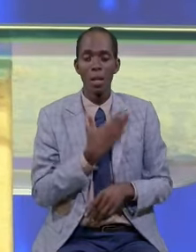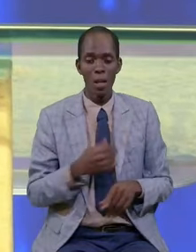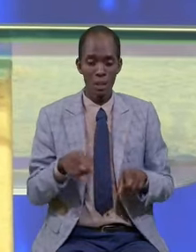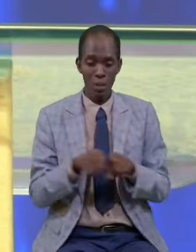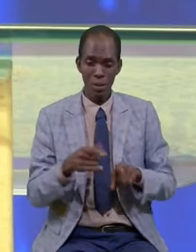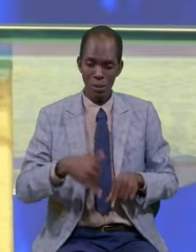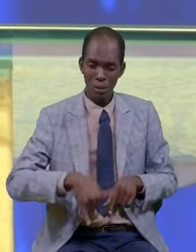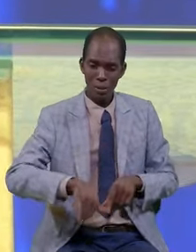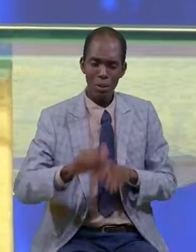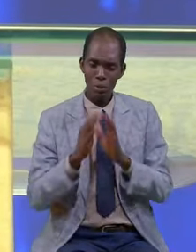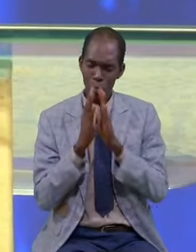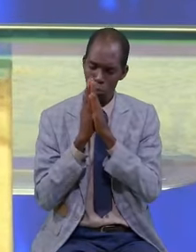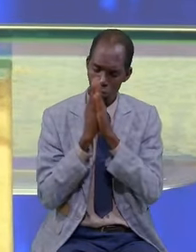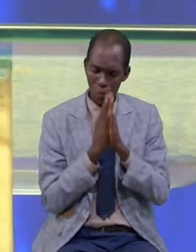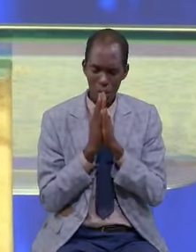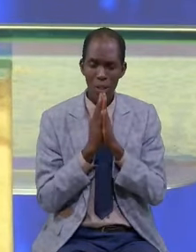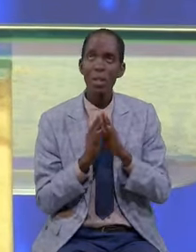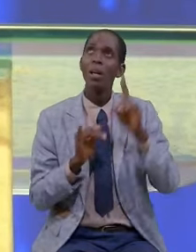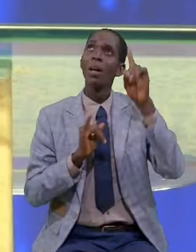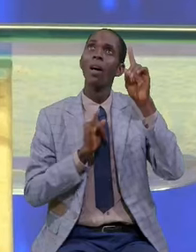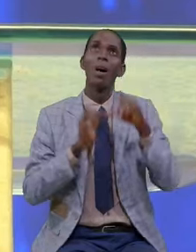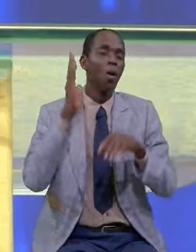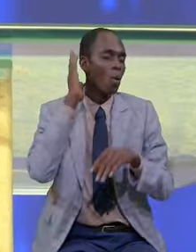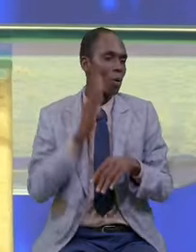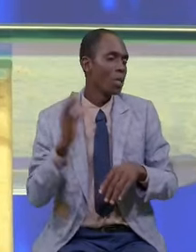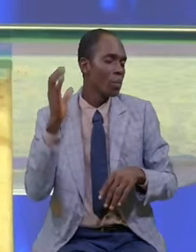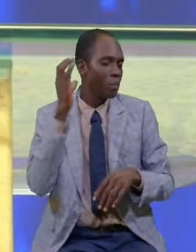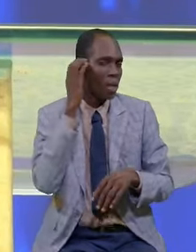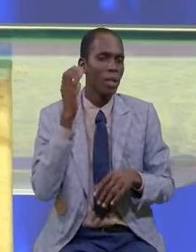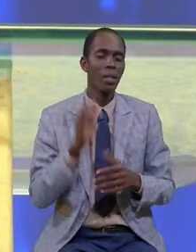Avant qu'il ait cessé de parler, j'exaucerai.